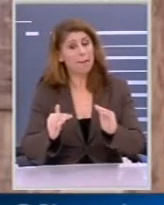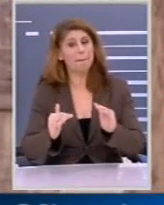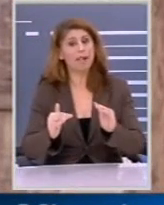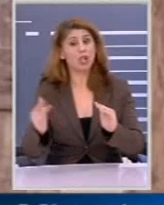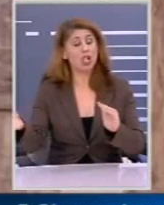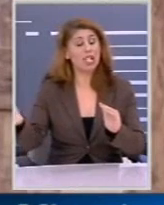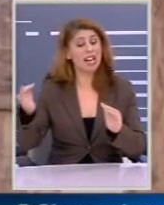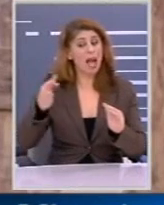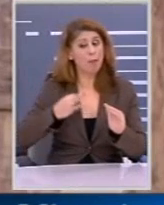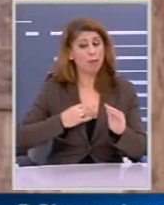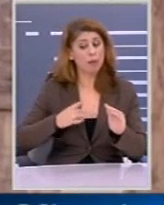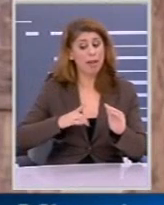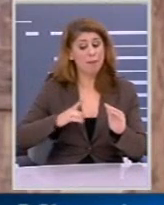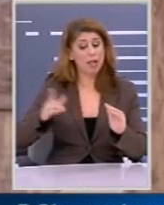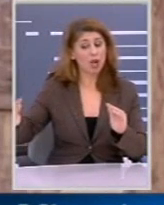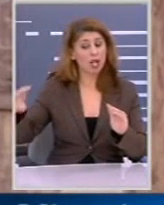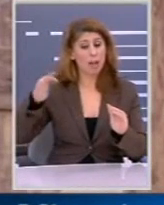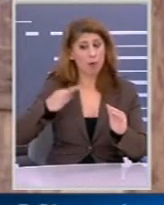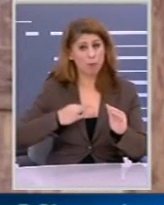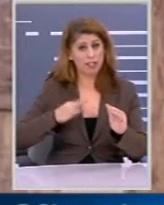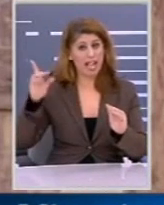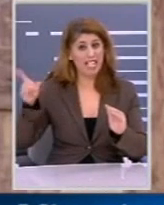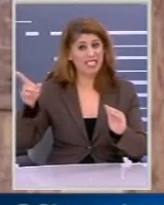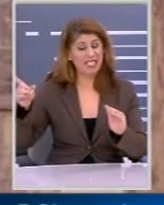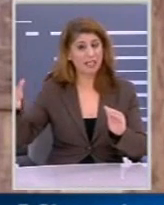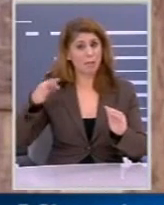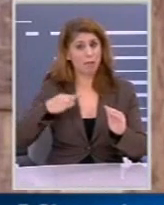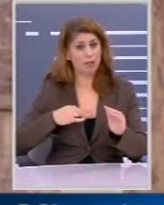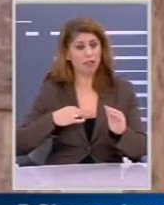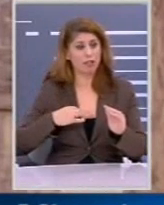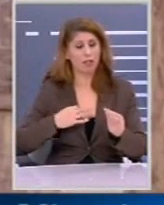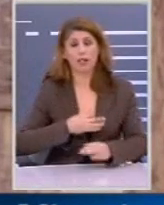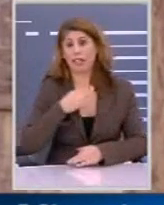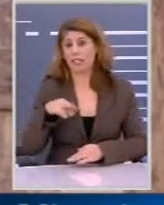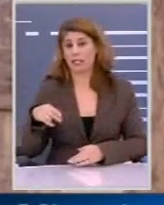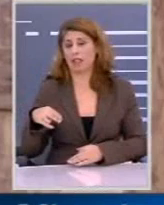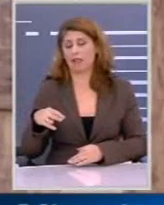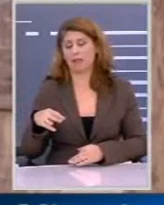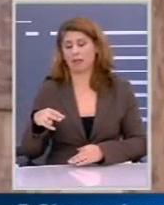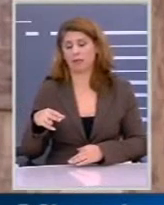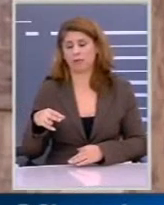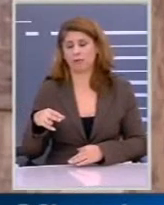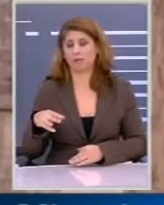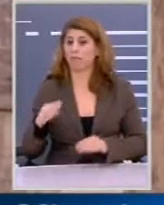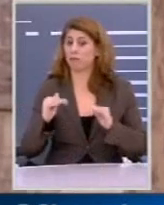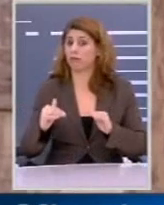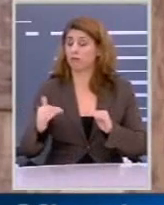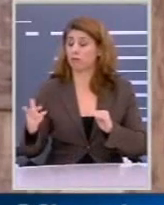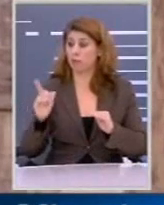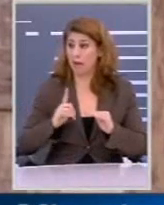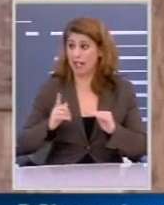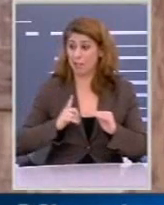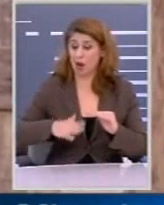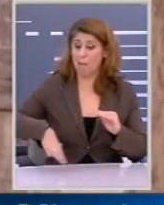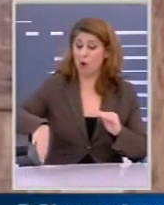παραμένω να μου πείτε. Παραμένει το ερώτημα και παραμένει, κύριε συνάδελφοι, σας παρακαλώ, κύριε Πρόεδρε, παραμένει το ερώτημα και παραμένει από τους